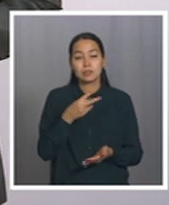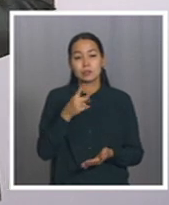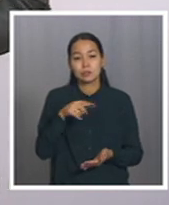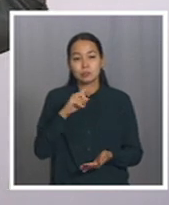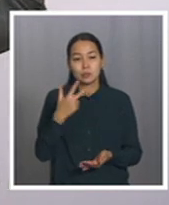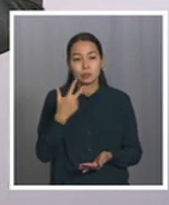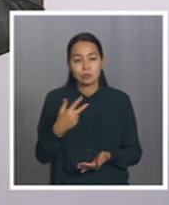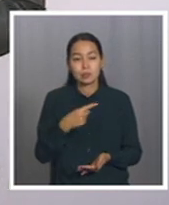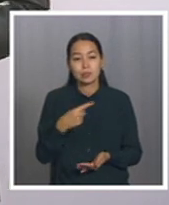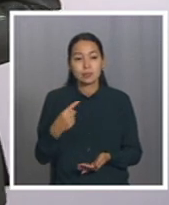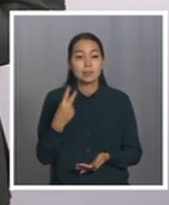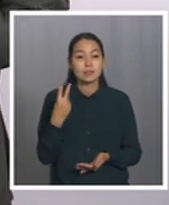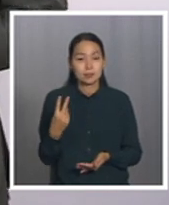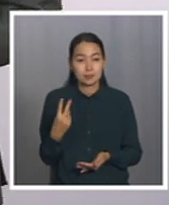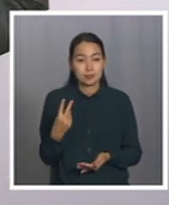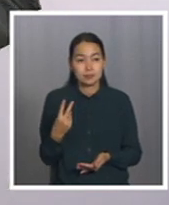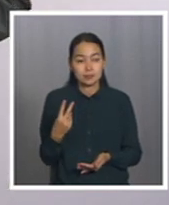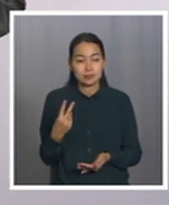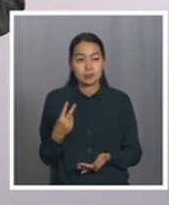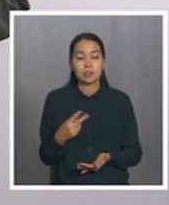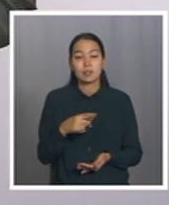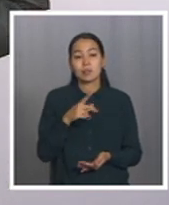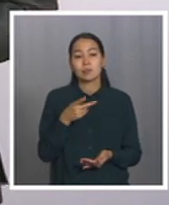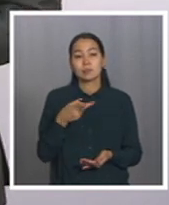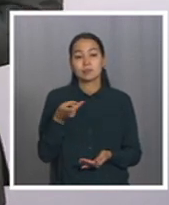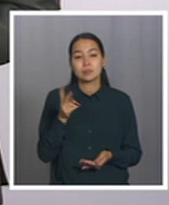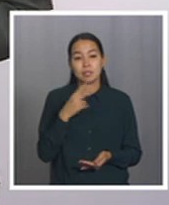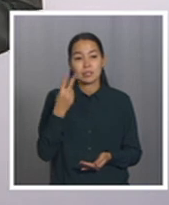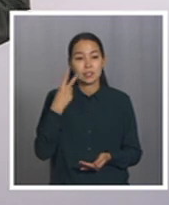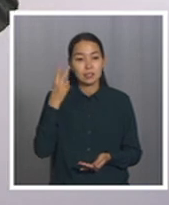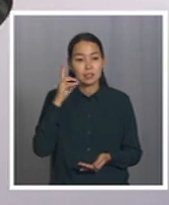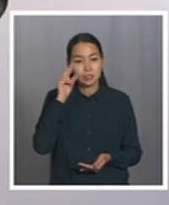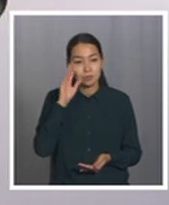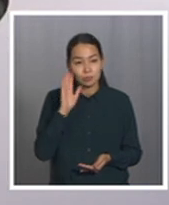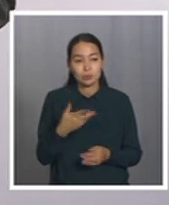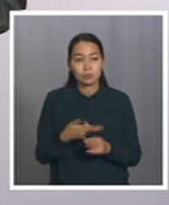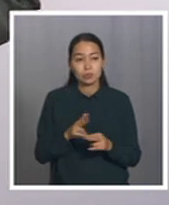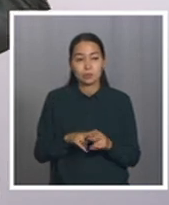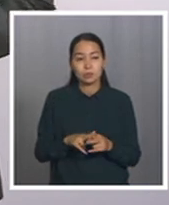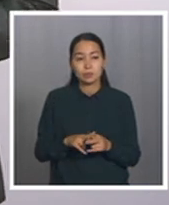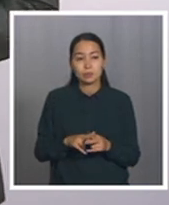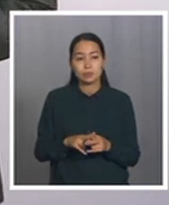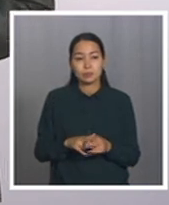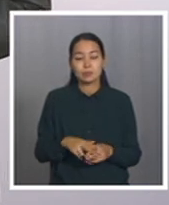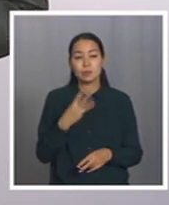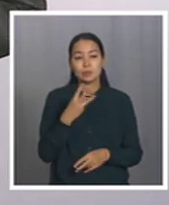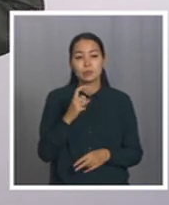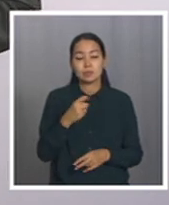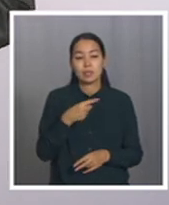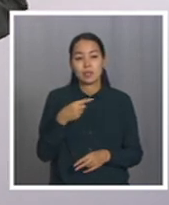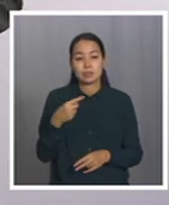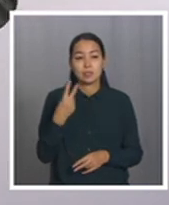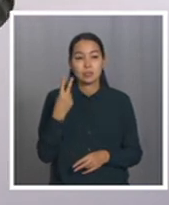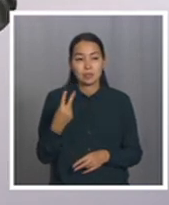3x азайтылған 2-ге. Теңдеудің екі жағын квадраттаймыз. Сонда бізде 3x азайтылған 2 тең болады